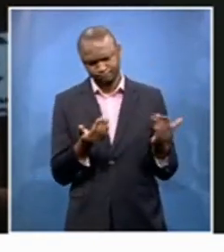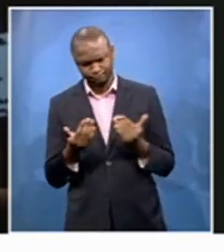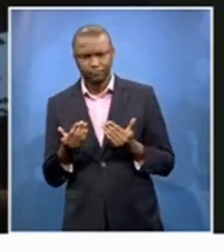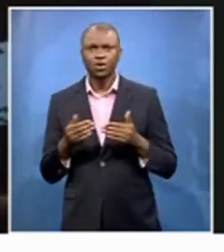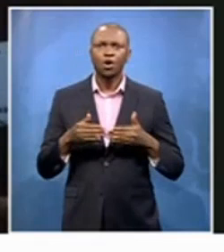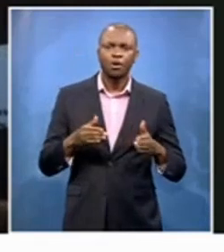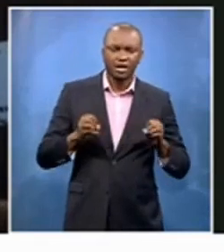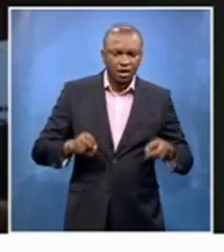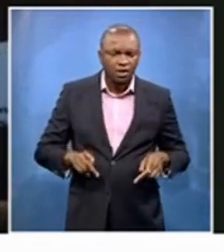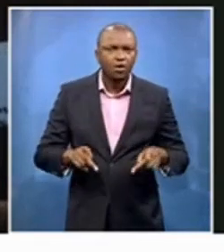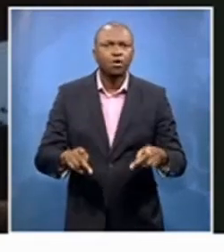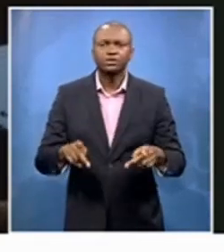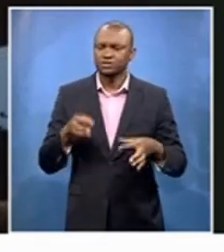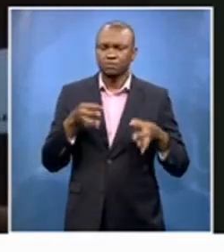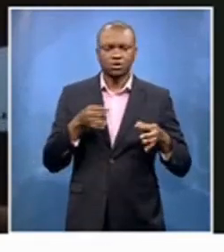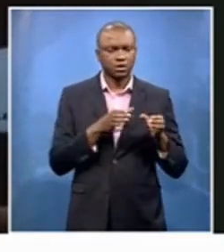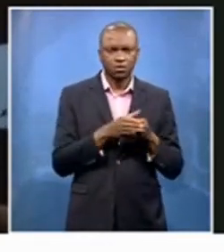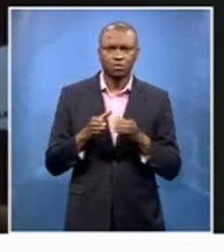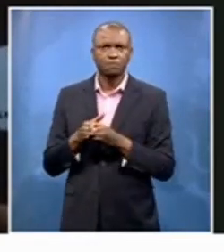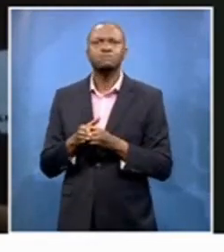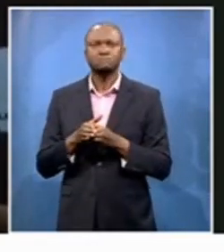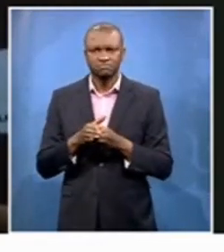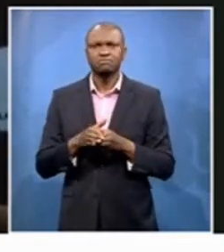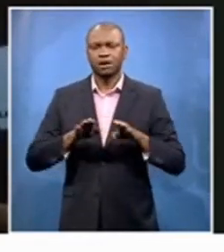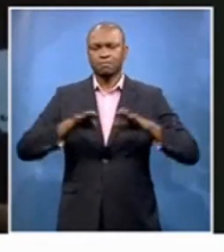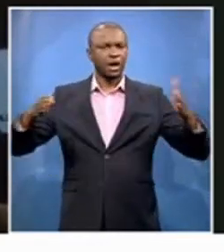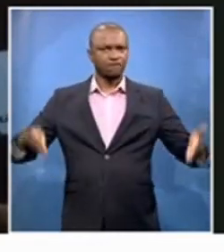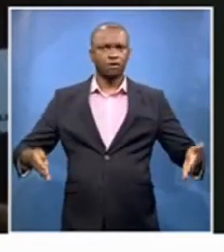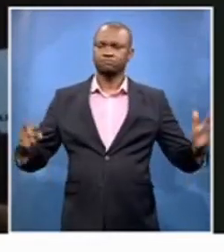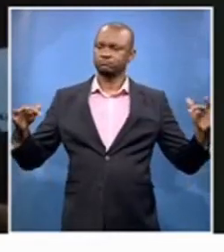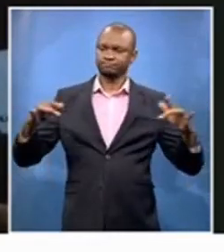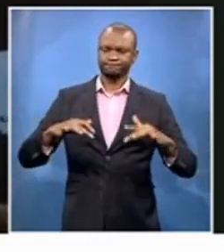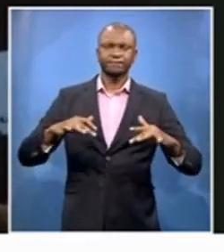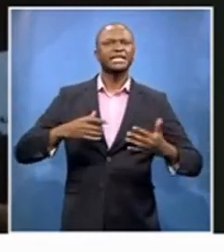tepolitiki nathi netinhlangano takhuluma kahle ukuthi live langwane